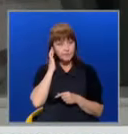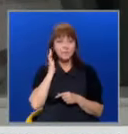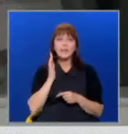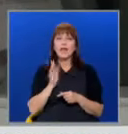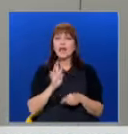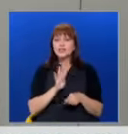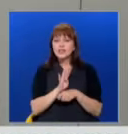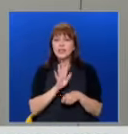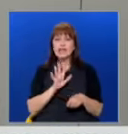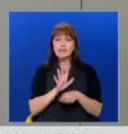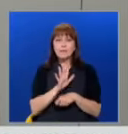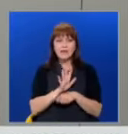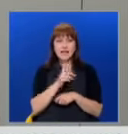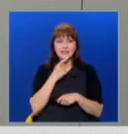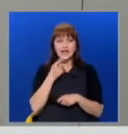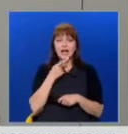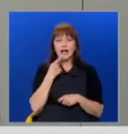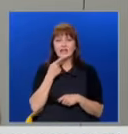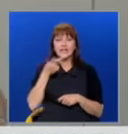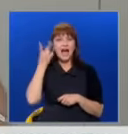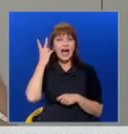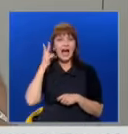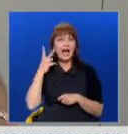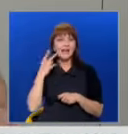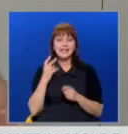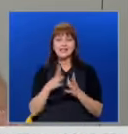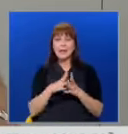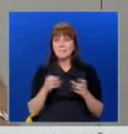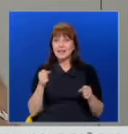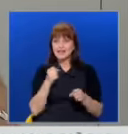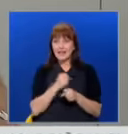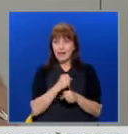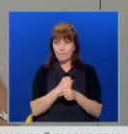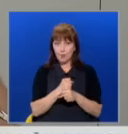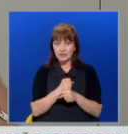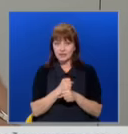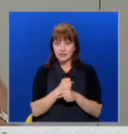2014-15 година наречената английска безработица, в който